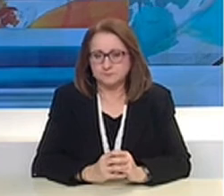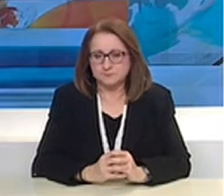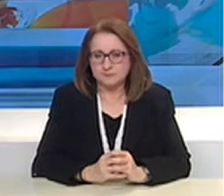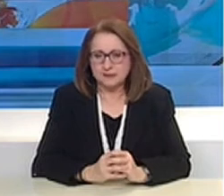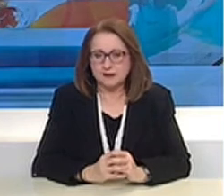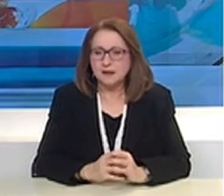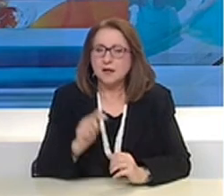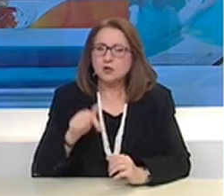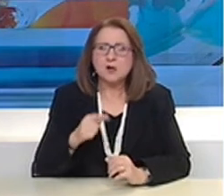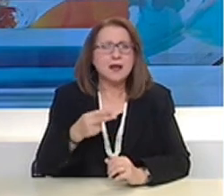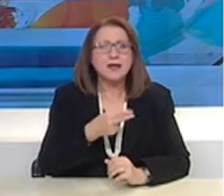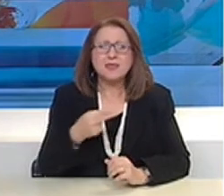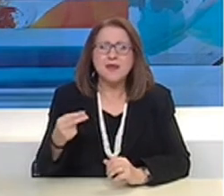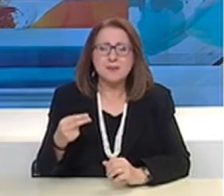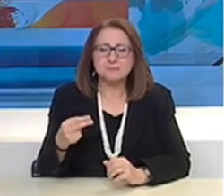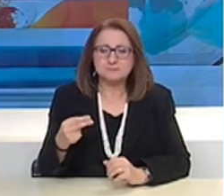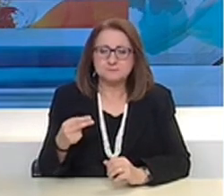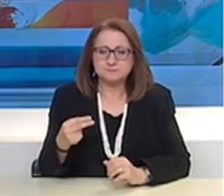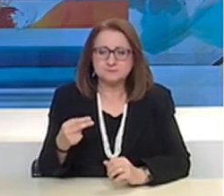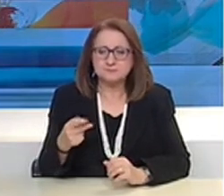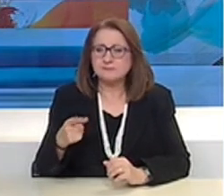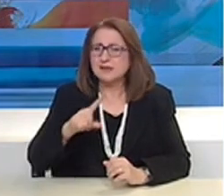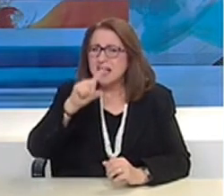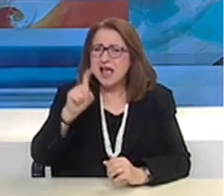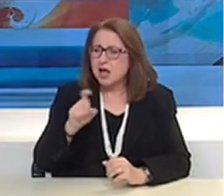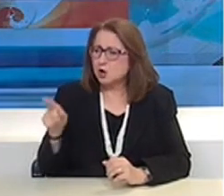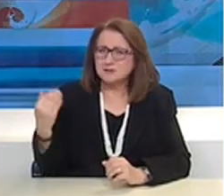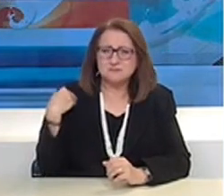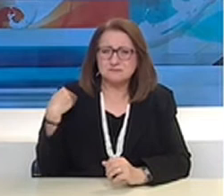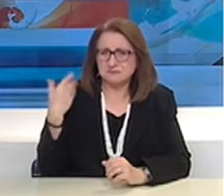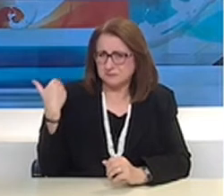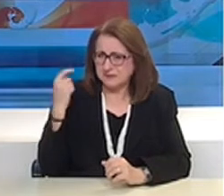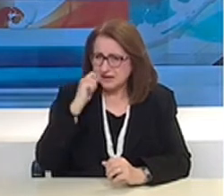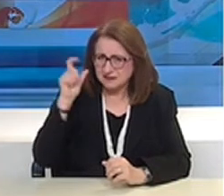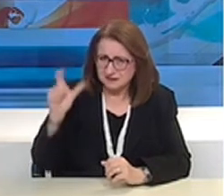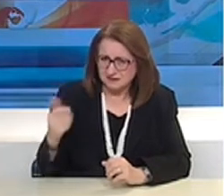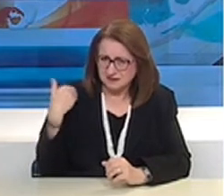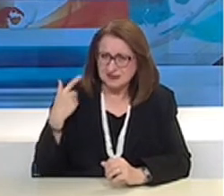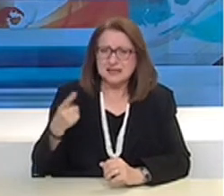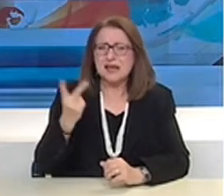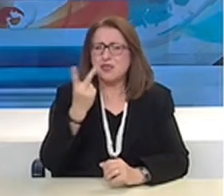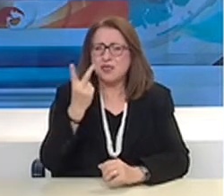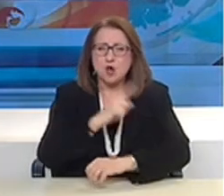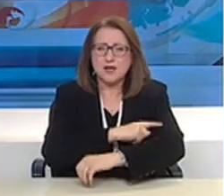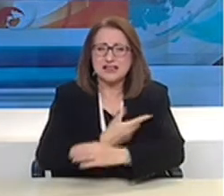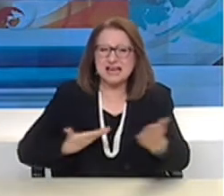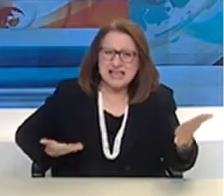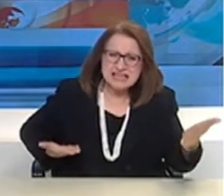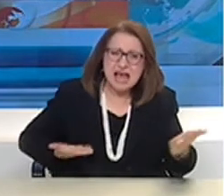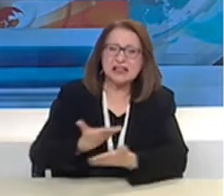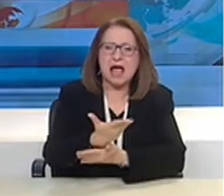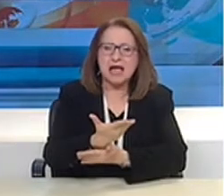κορονοϊού. Τώρα, σε ό,τι αφορά την ερώτηση του κυρίου Νεγκή και την καταγγελία